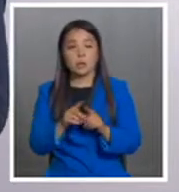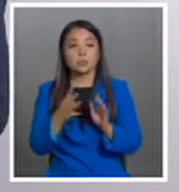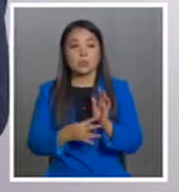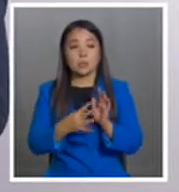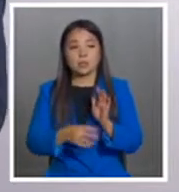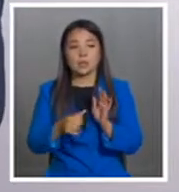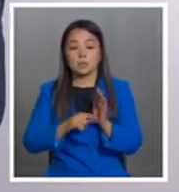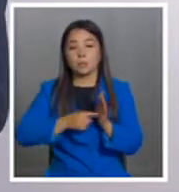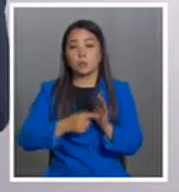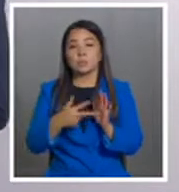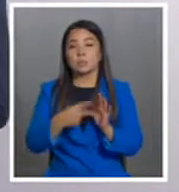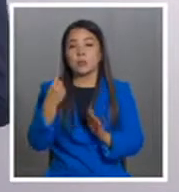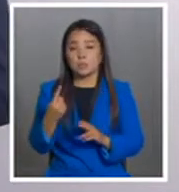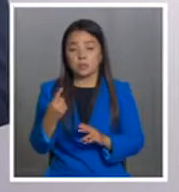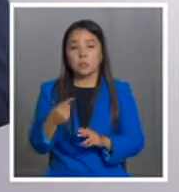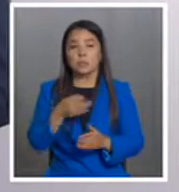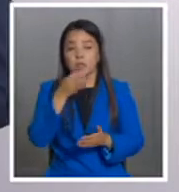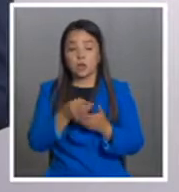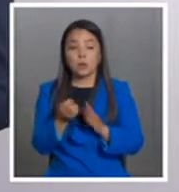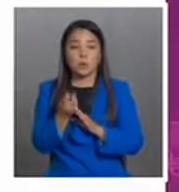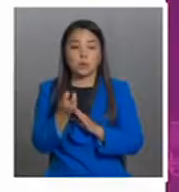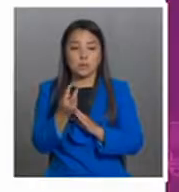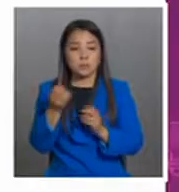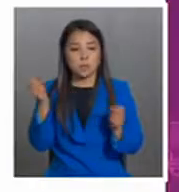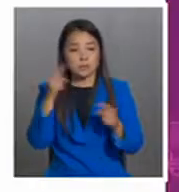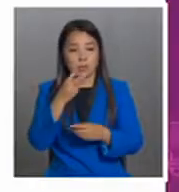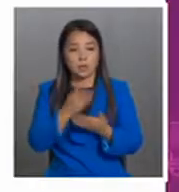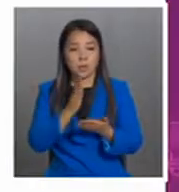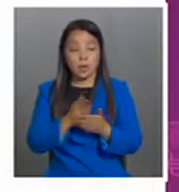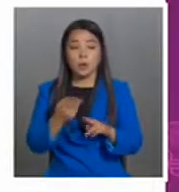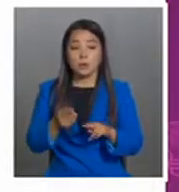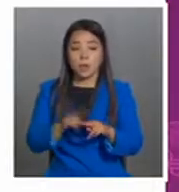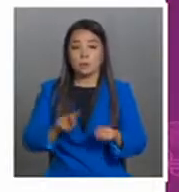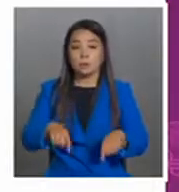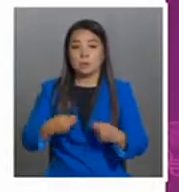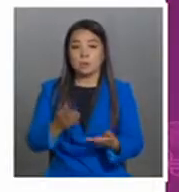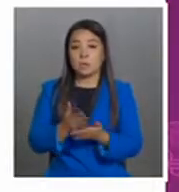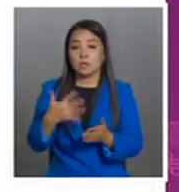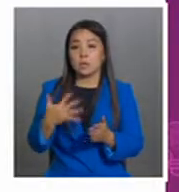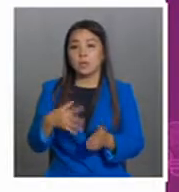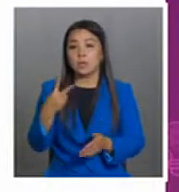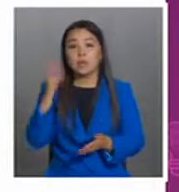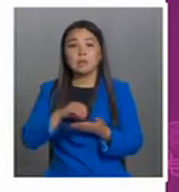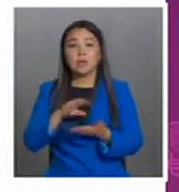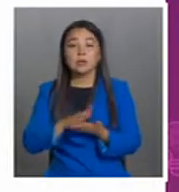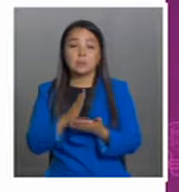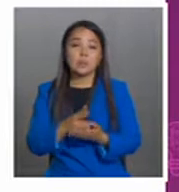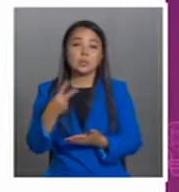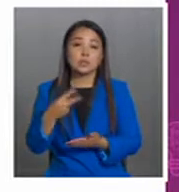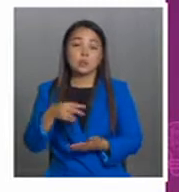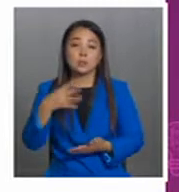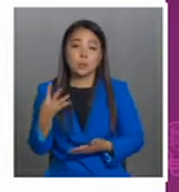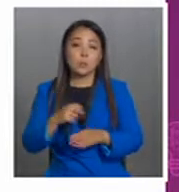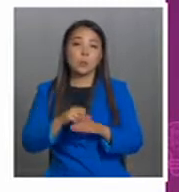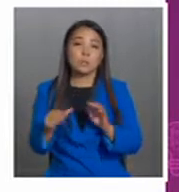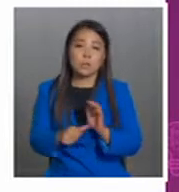1-ге көбейтіп, оның мәні 12-ге тең екенін көреміз. Демек, берілген 52 саны бізде 24,